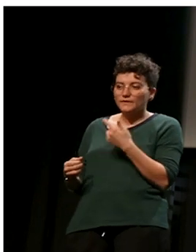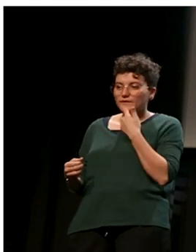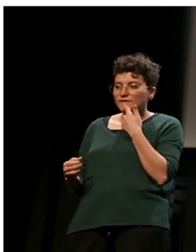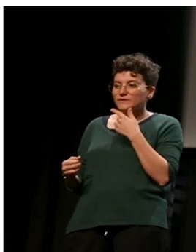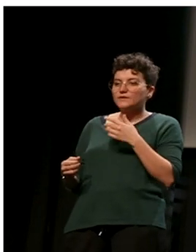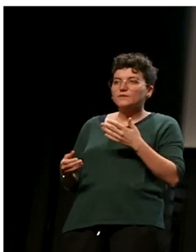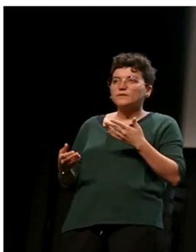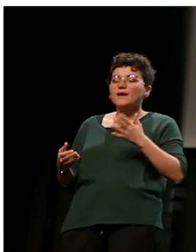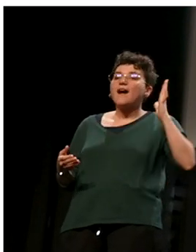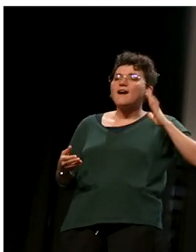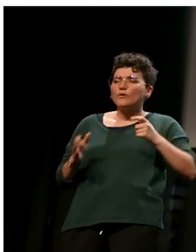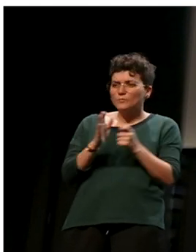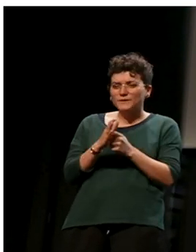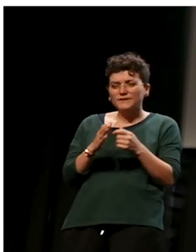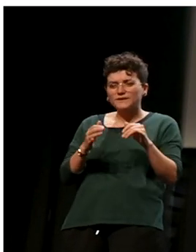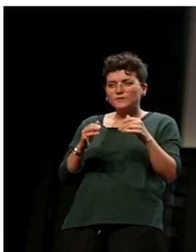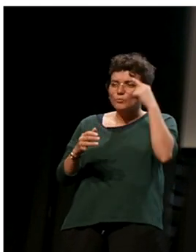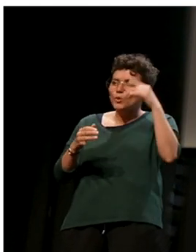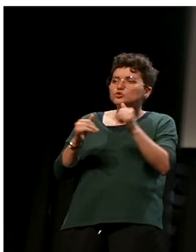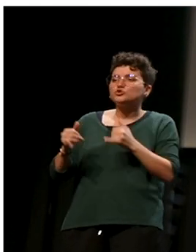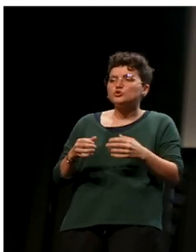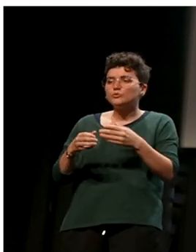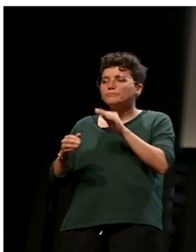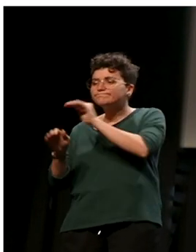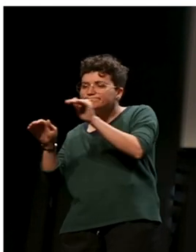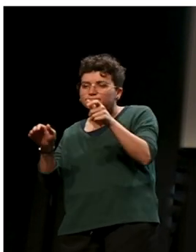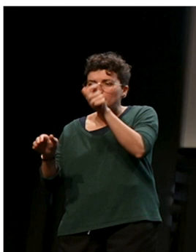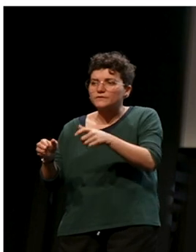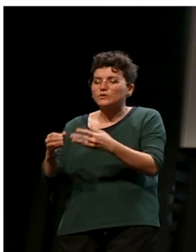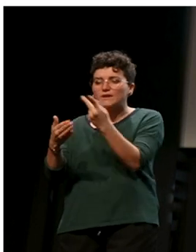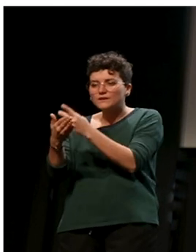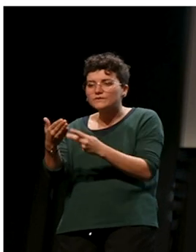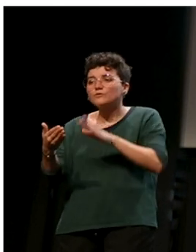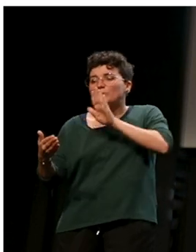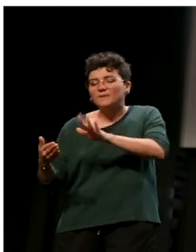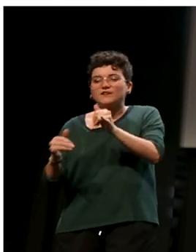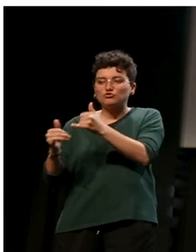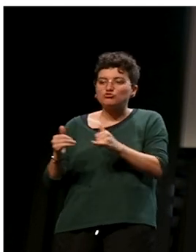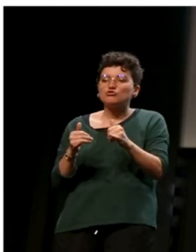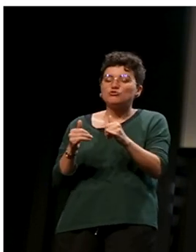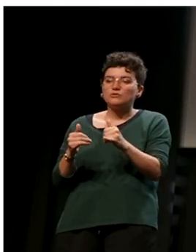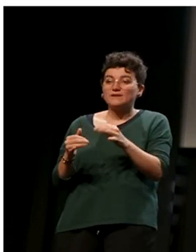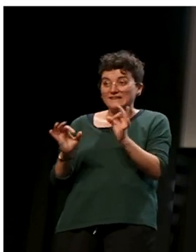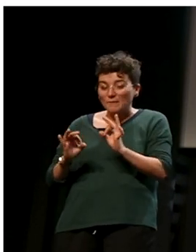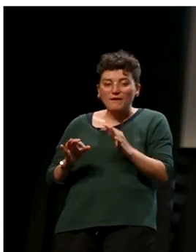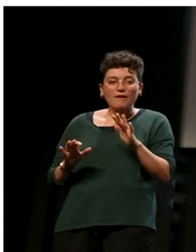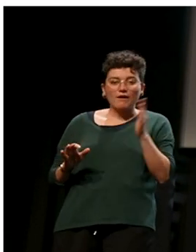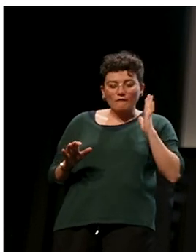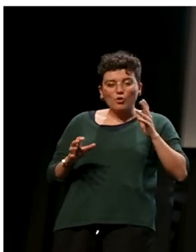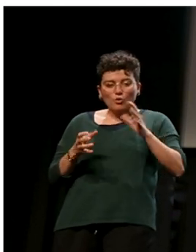illustrateurs de jeux, ça existait même pas. C'était des illustrateurs. C'était dur de trouver toutes ces